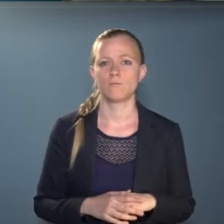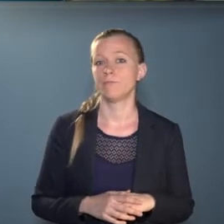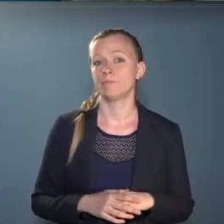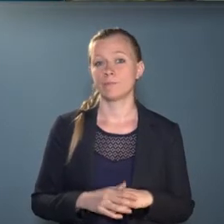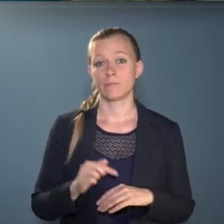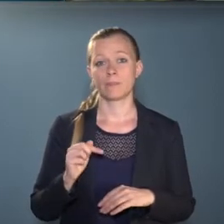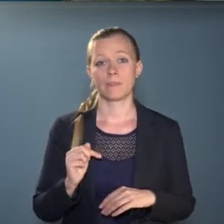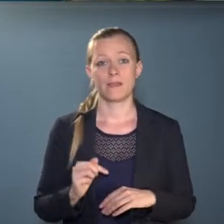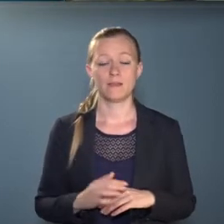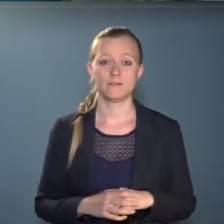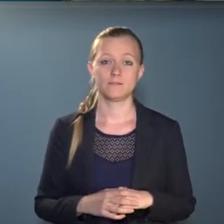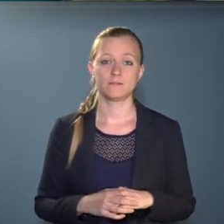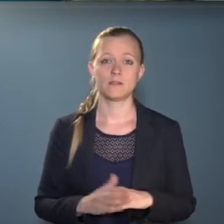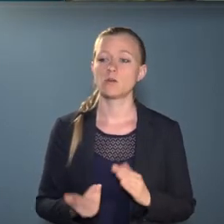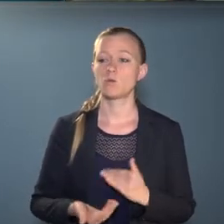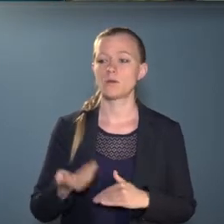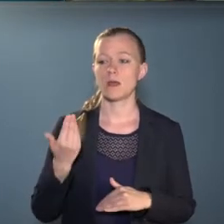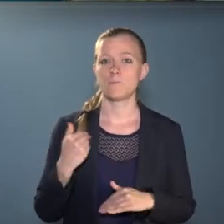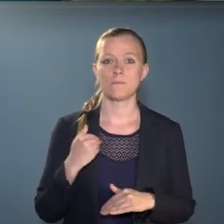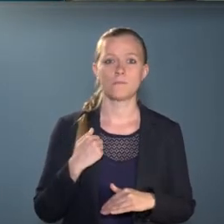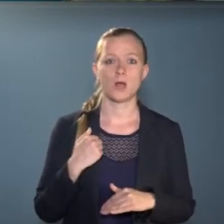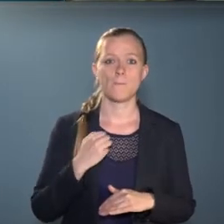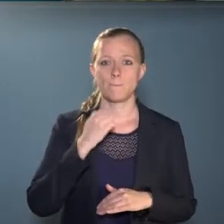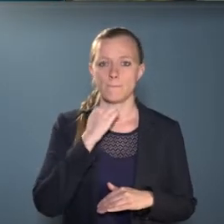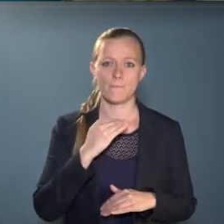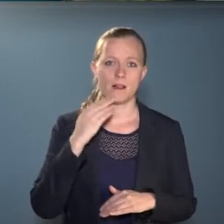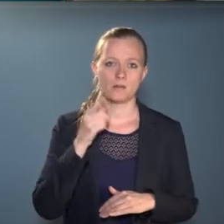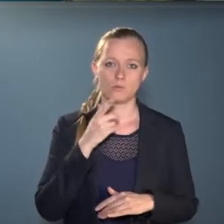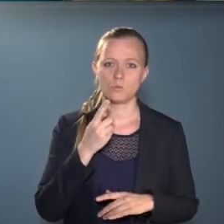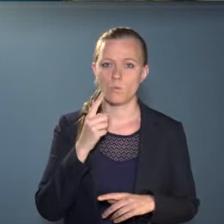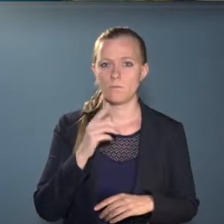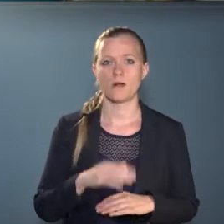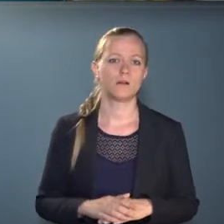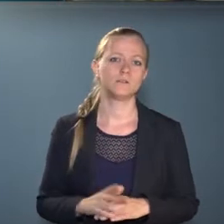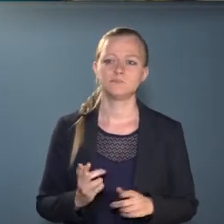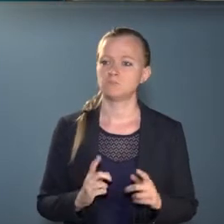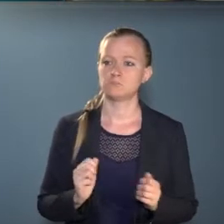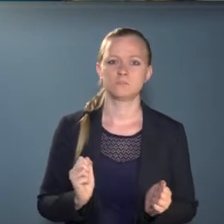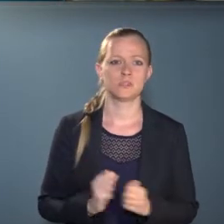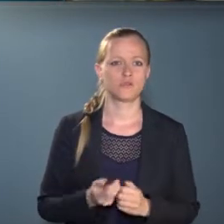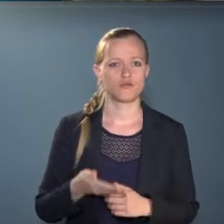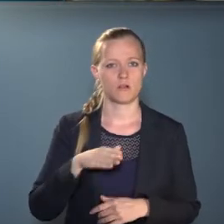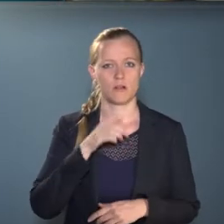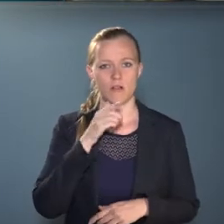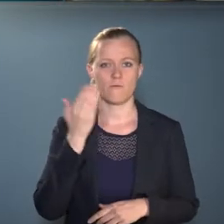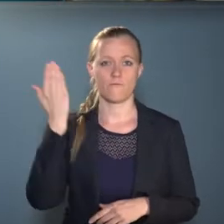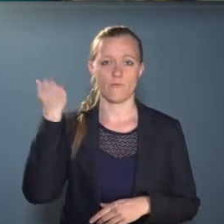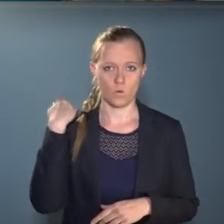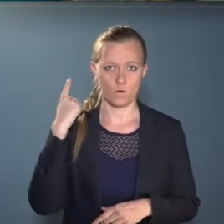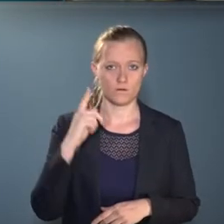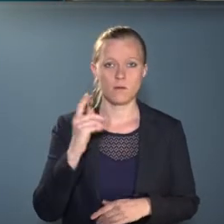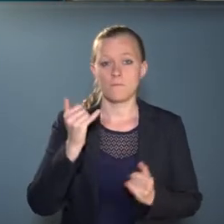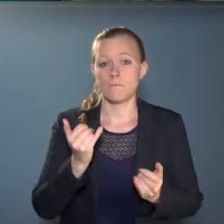gyakorlatilag korábban a melanóma az egy szinte biztos halállal járó betegség volt. Ma